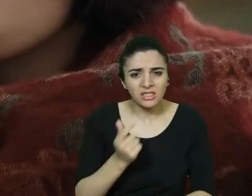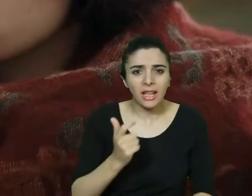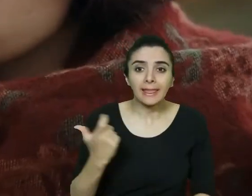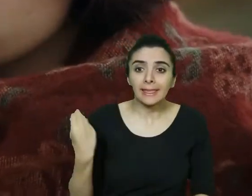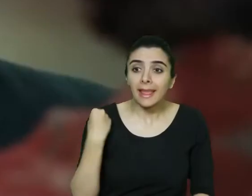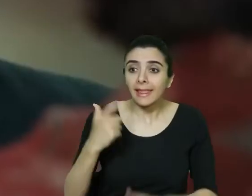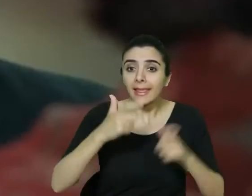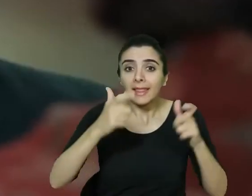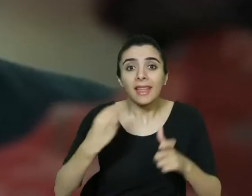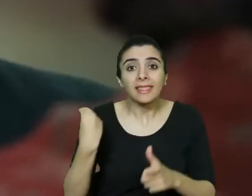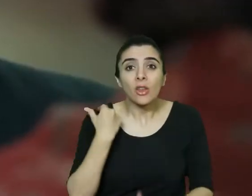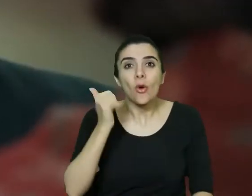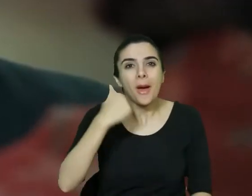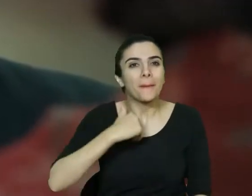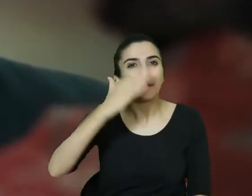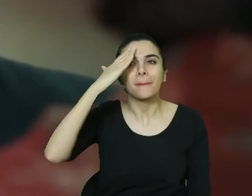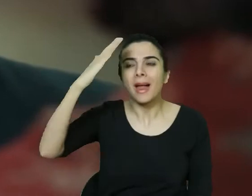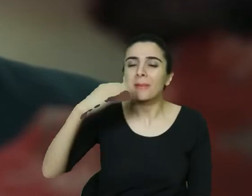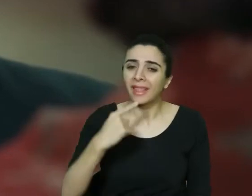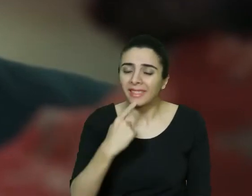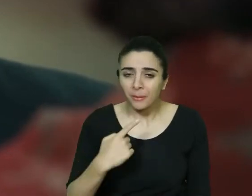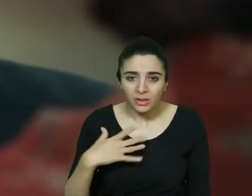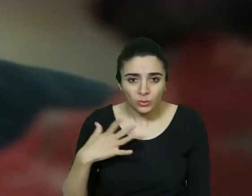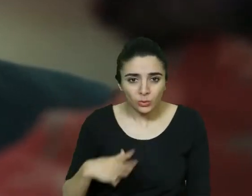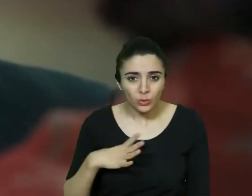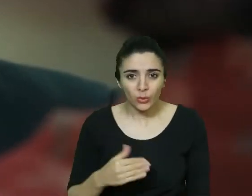Yeni yerlerde yeni günlere merhaba diyelim.